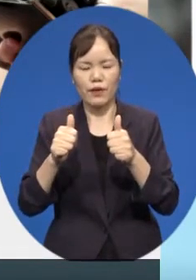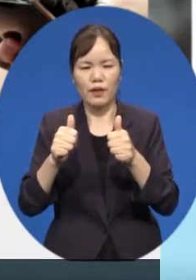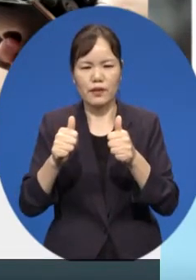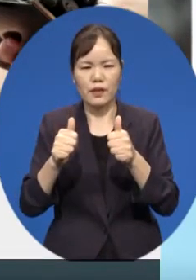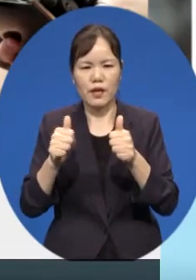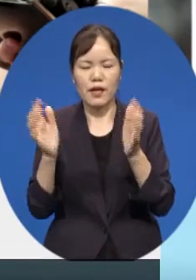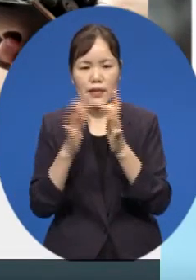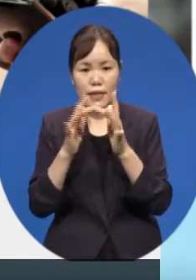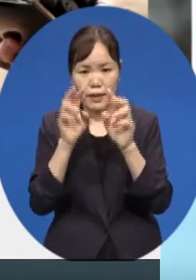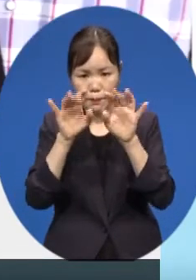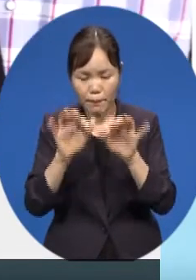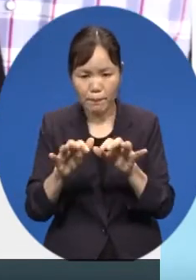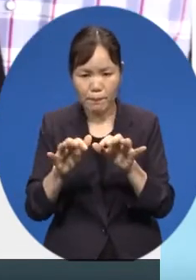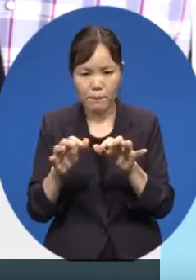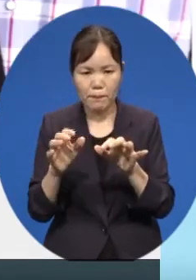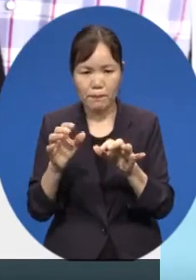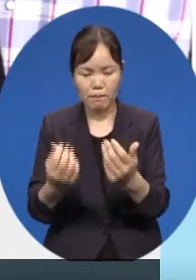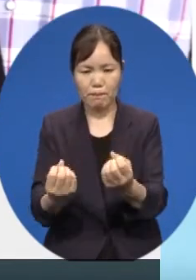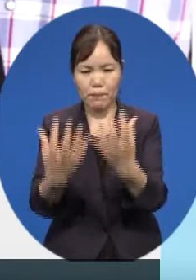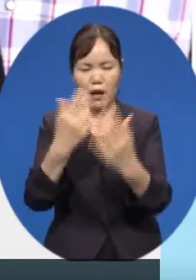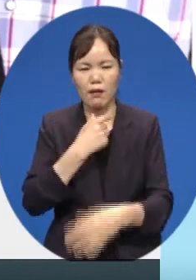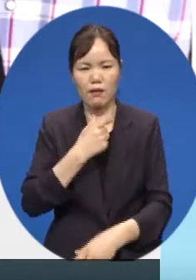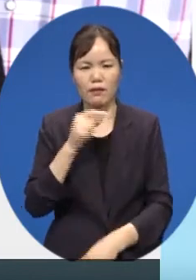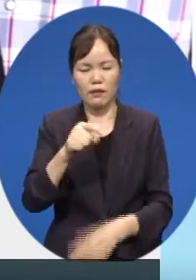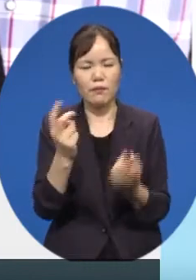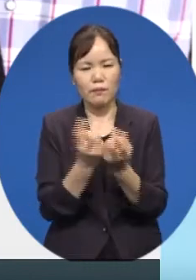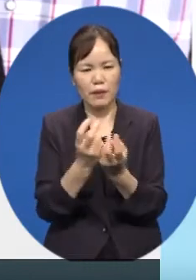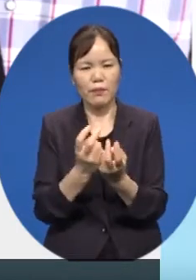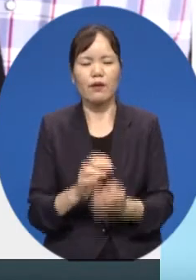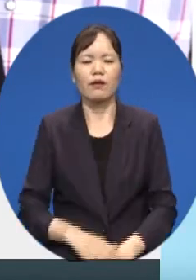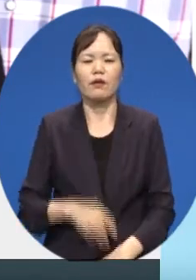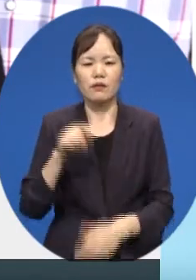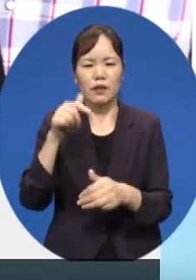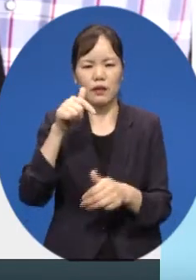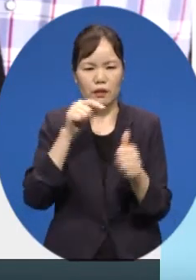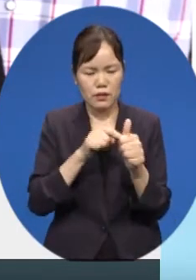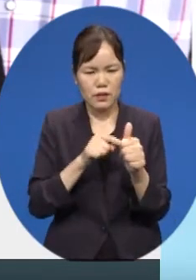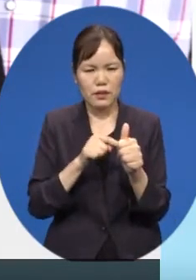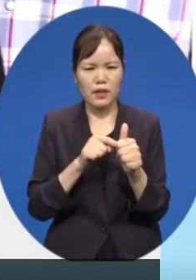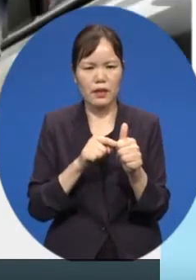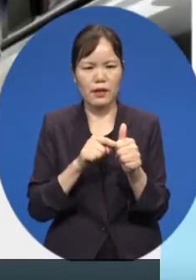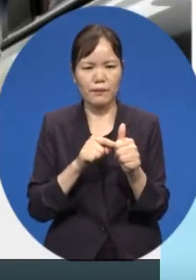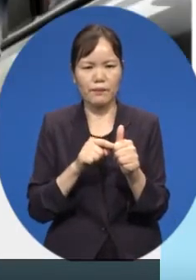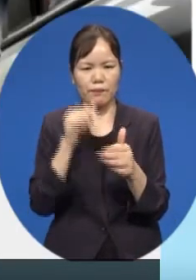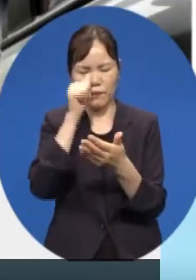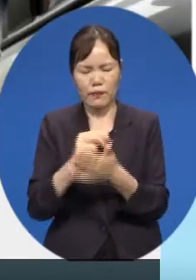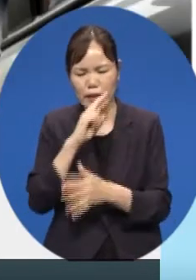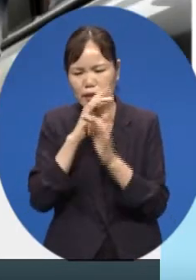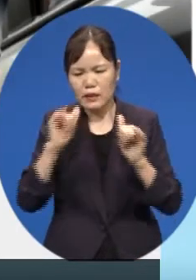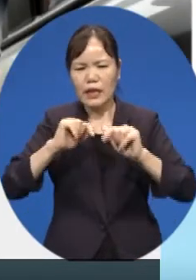건데 지금 국민은 이 사람 얼굴 알고 싶잖아요 근데 이사람 이미 지금 재판 과정이니까 피의자가 아니고 이미 피고인은 다음